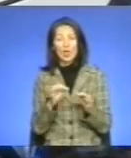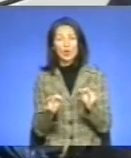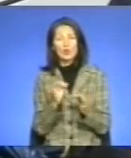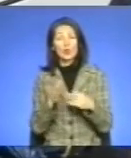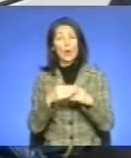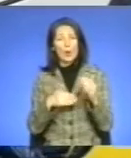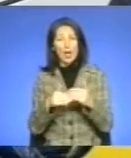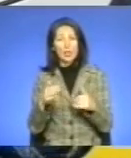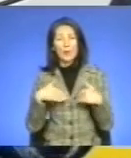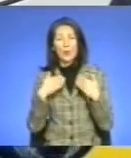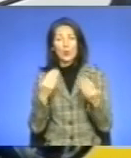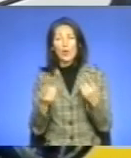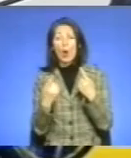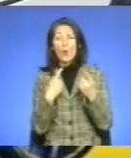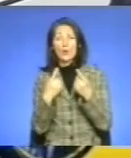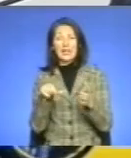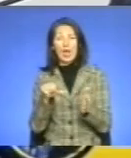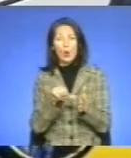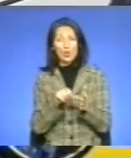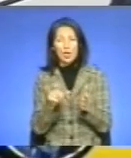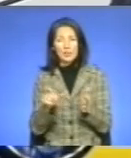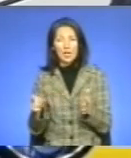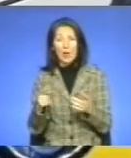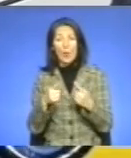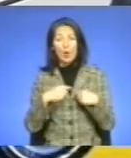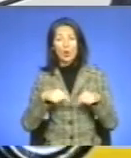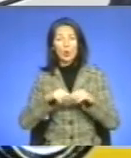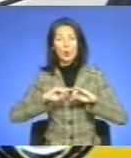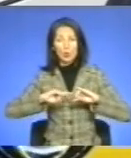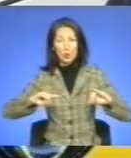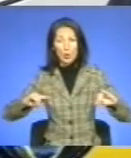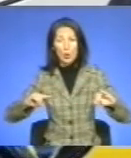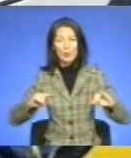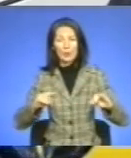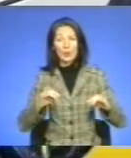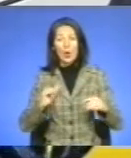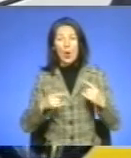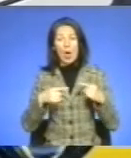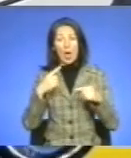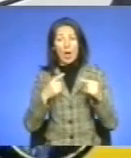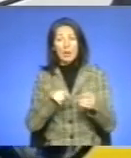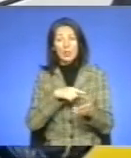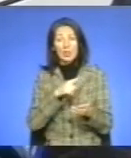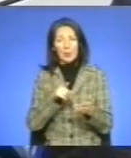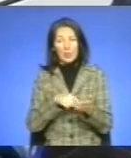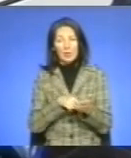обговорити учасникам круглого столу у форматі дискусії наступні питання.